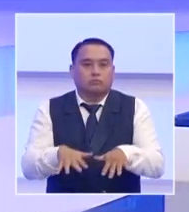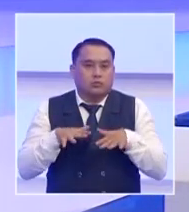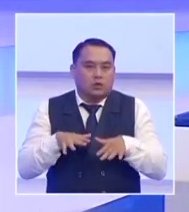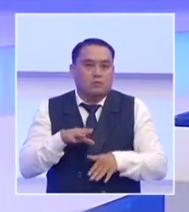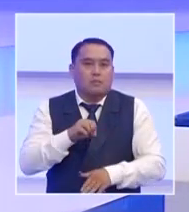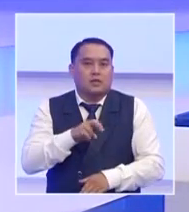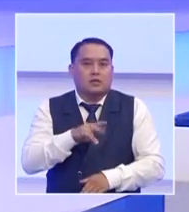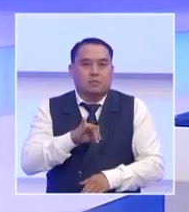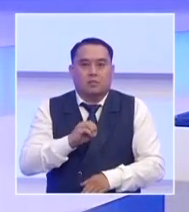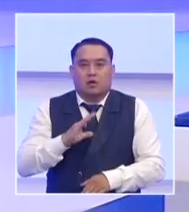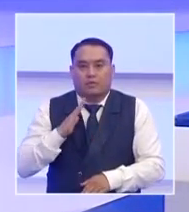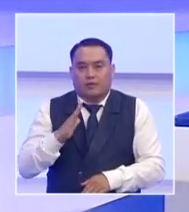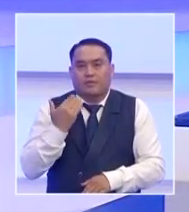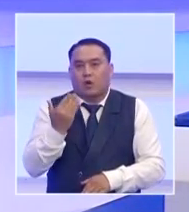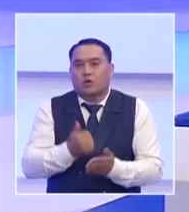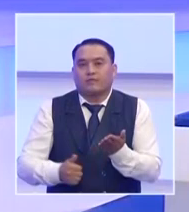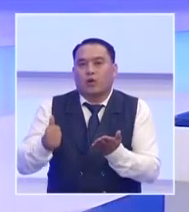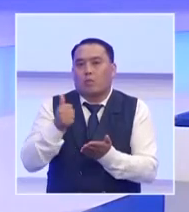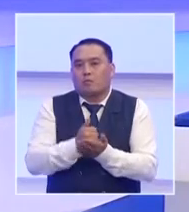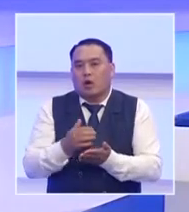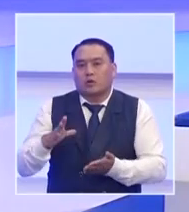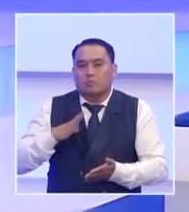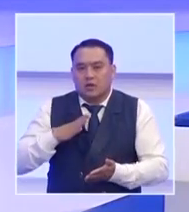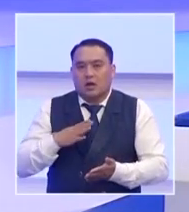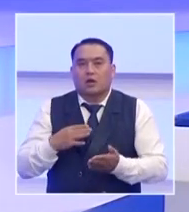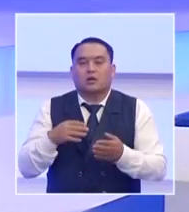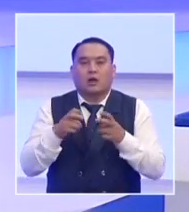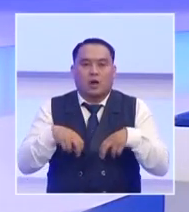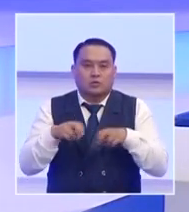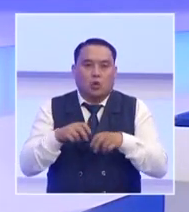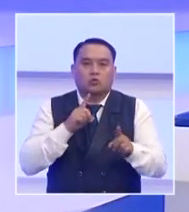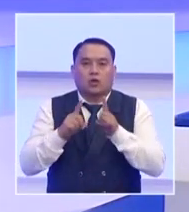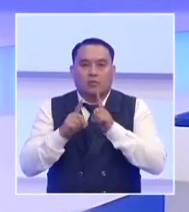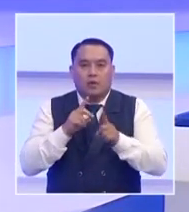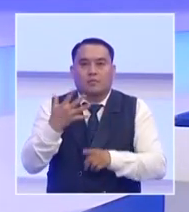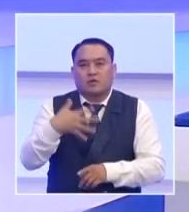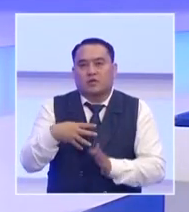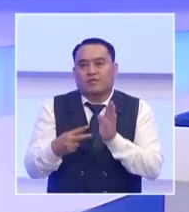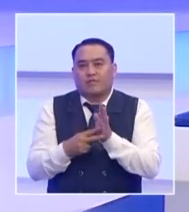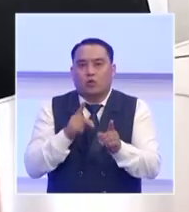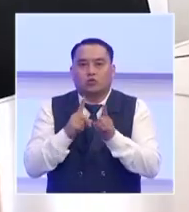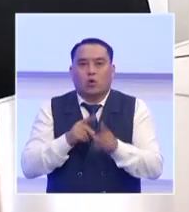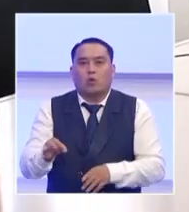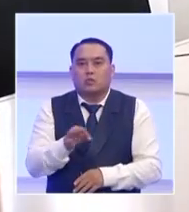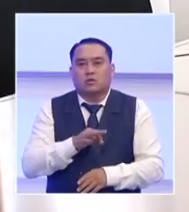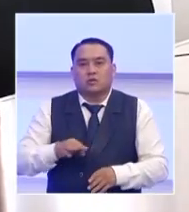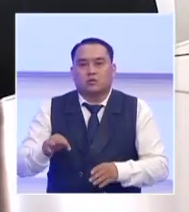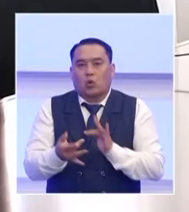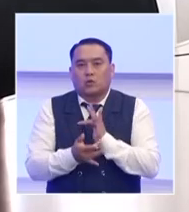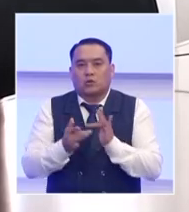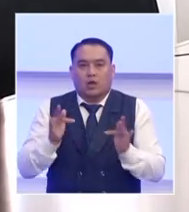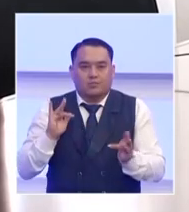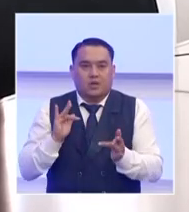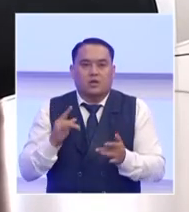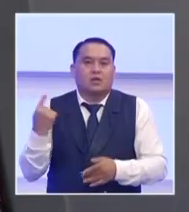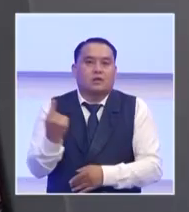серикжан без кемперов кандидатура серикжан одесским перова была рассмотрена на пятьдесят восьмой сессии областного маслихата в режиме онлайн